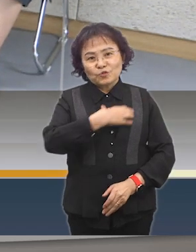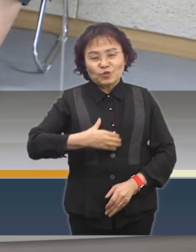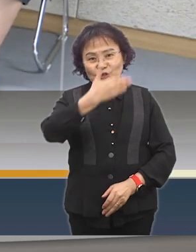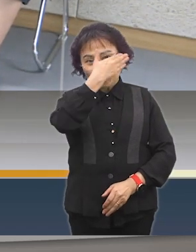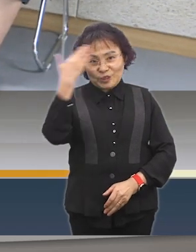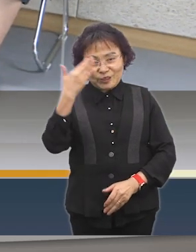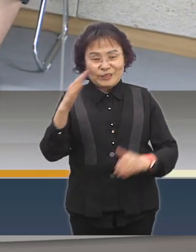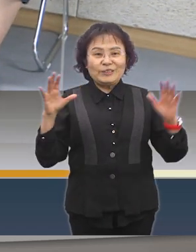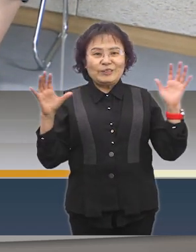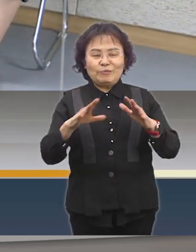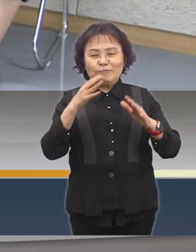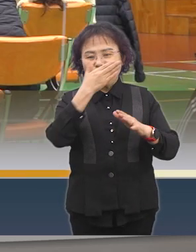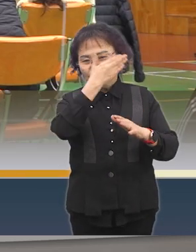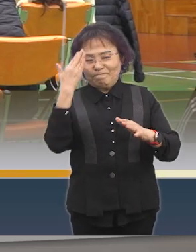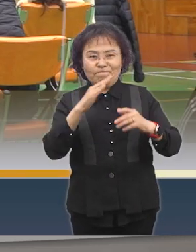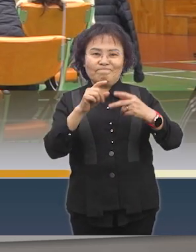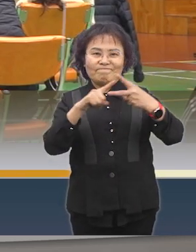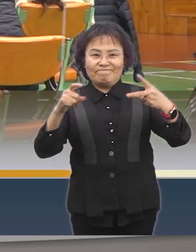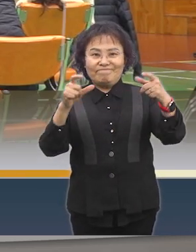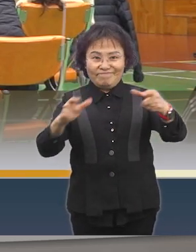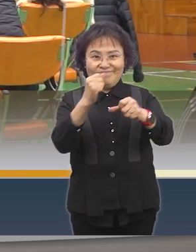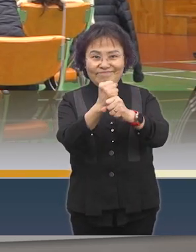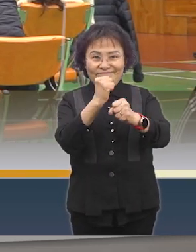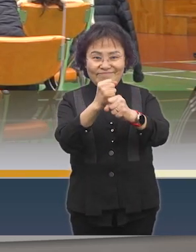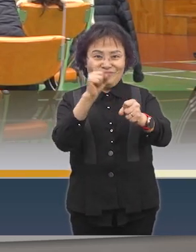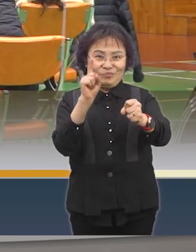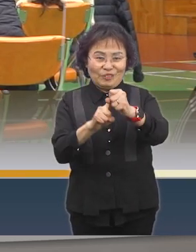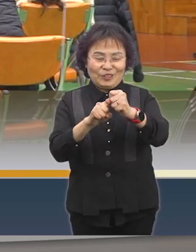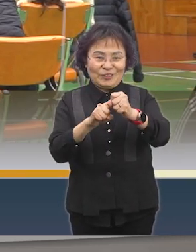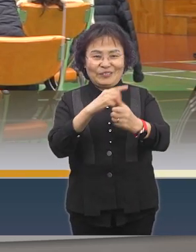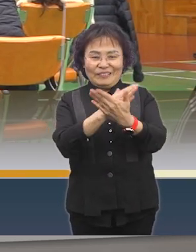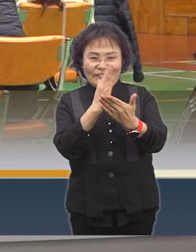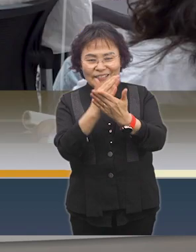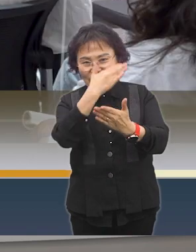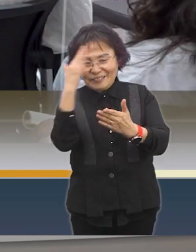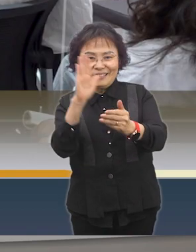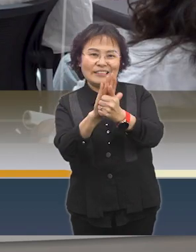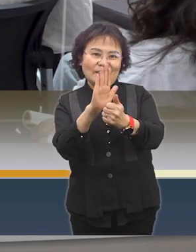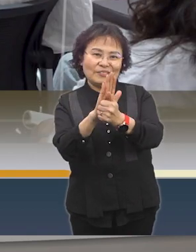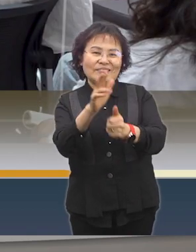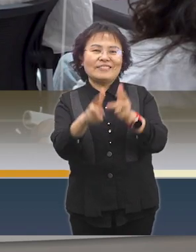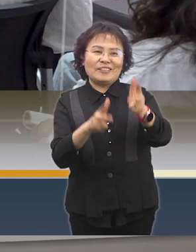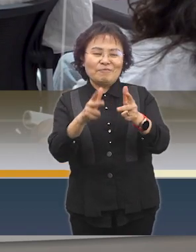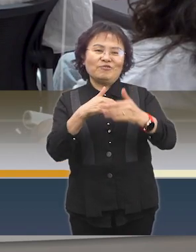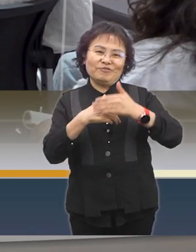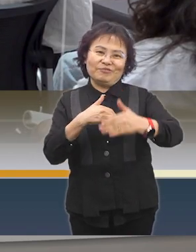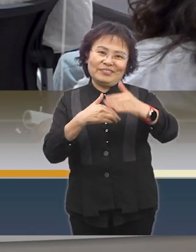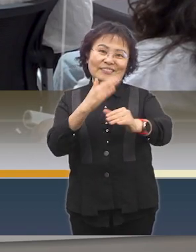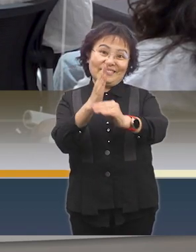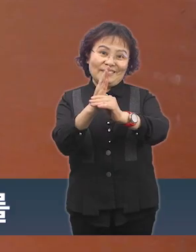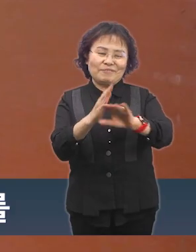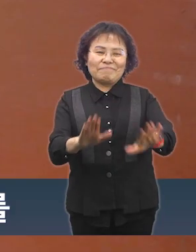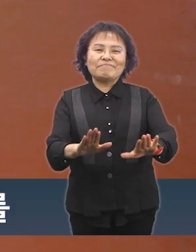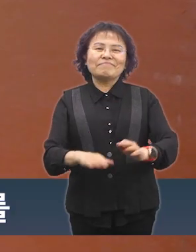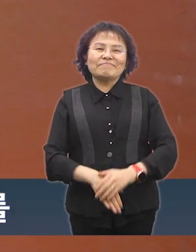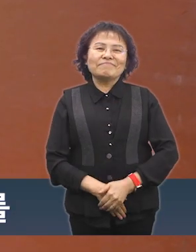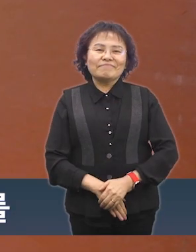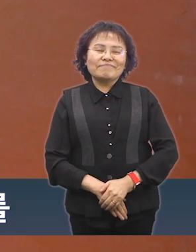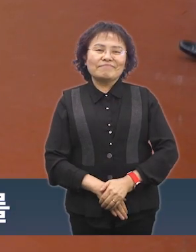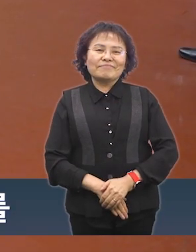그는 청년들이 보이는 젊은 동대문구 조상을 위해 더욱 다양한 청년지원사업을 추진합니다